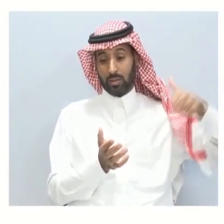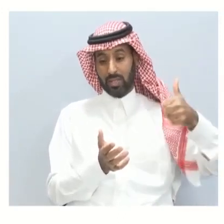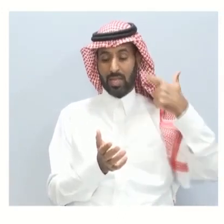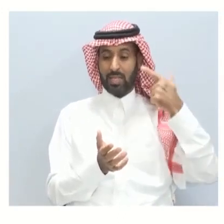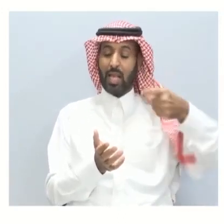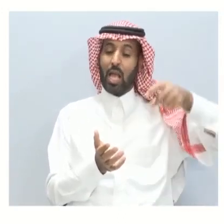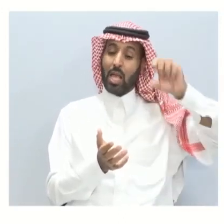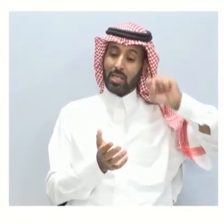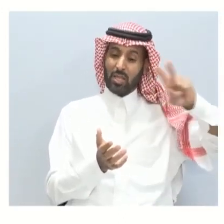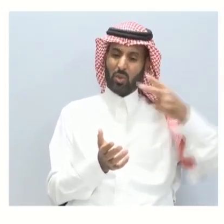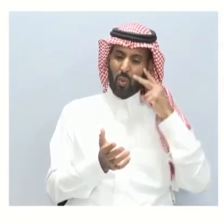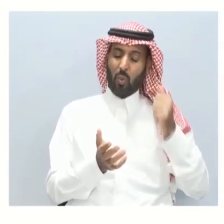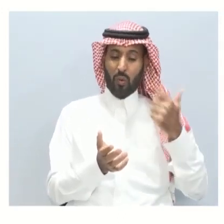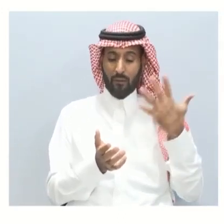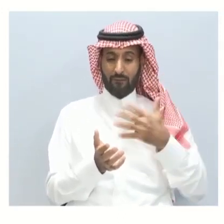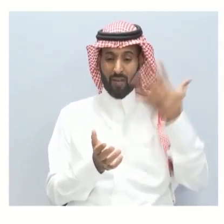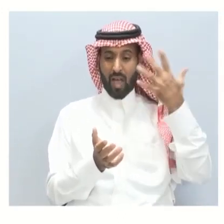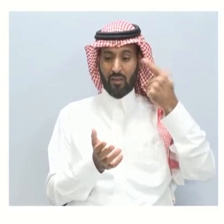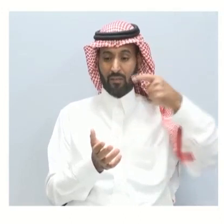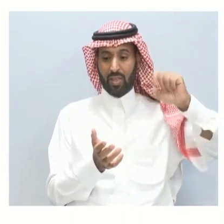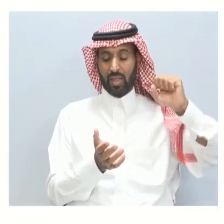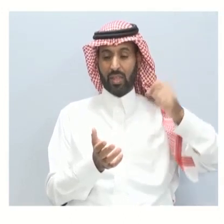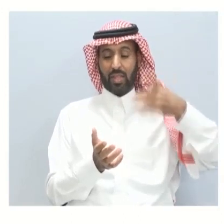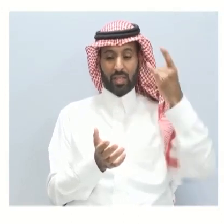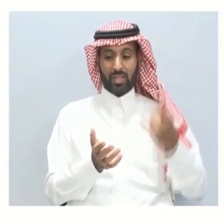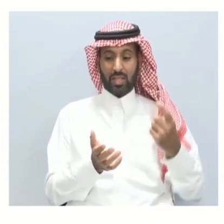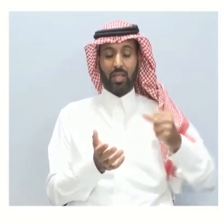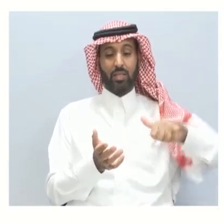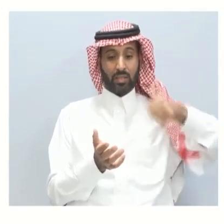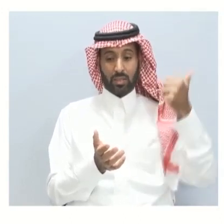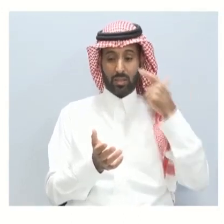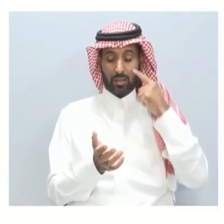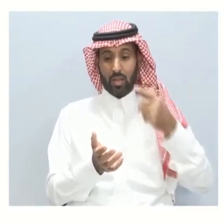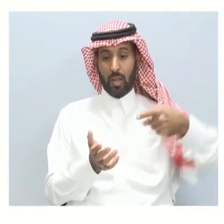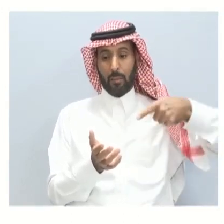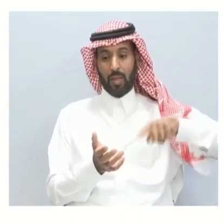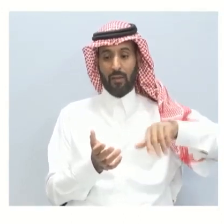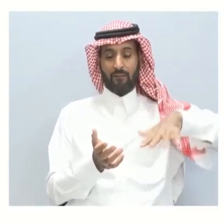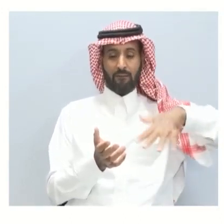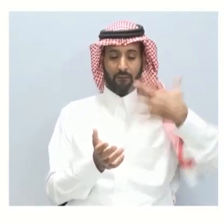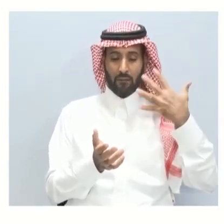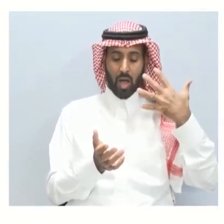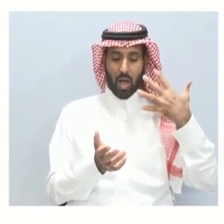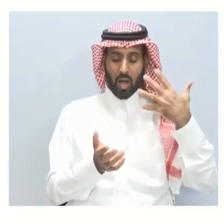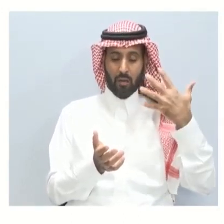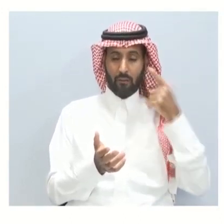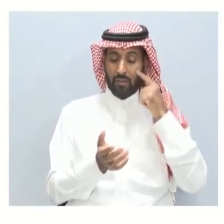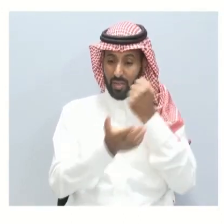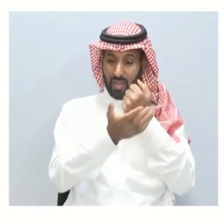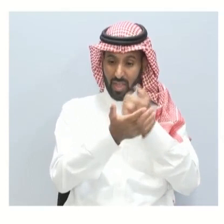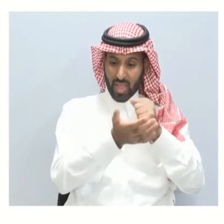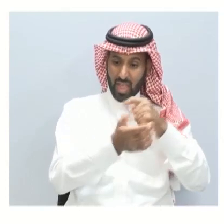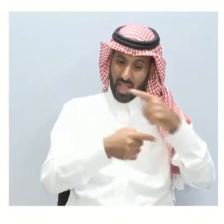14 5 دي 10 بي 5 كاننا سنلغي ونقوم بطمس